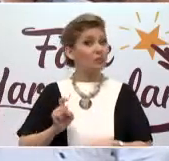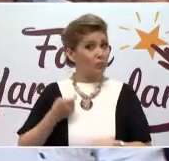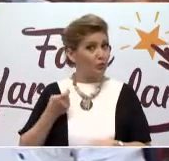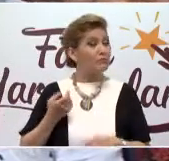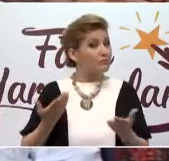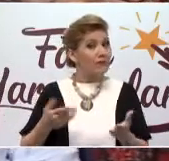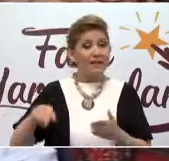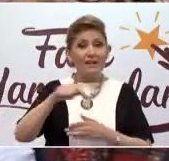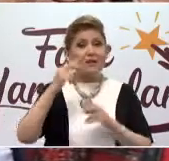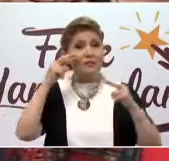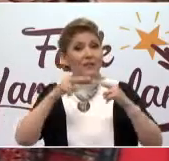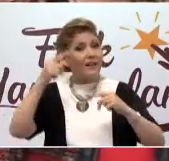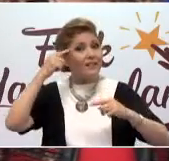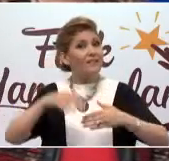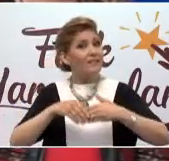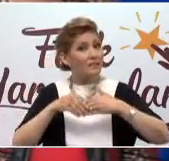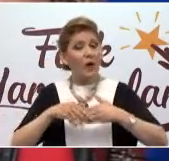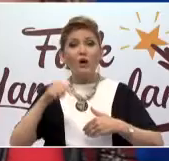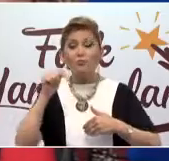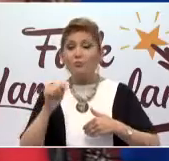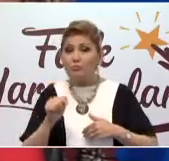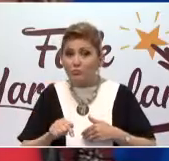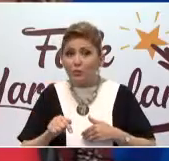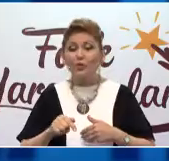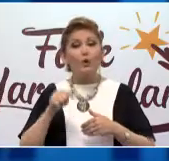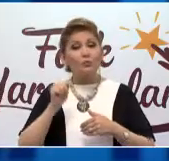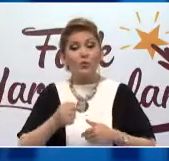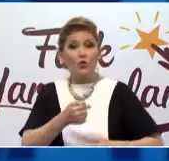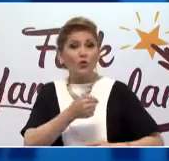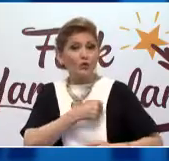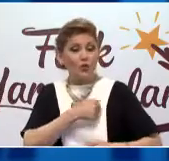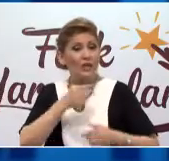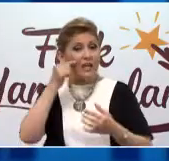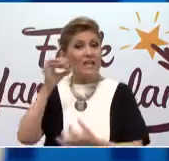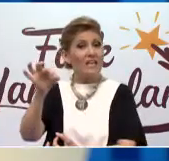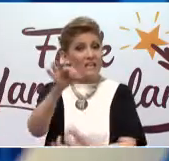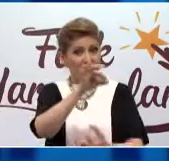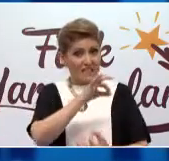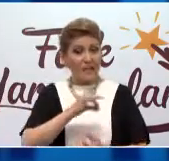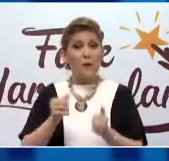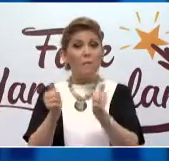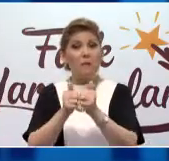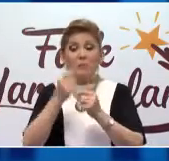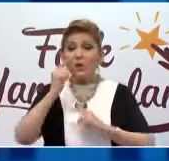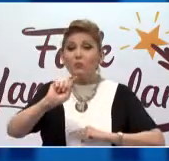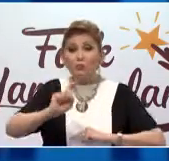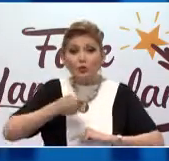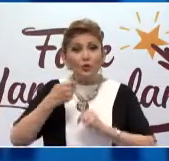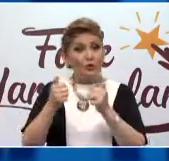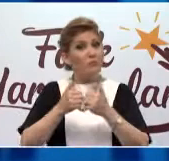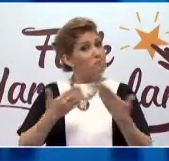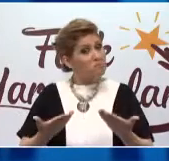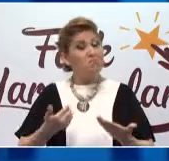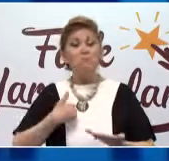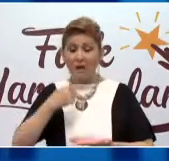de birbirlerini tanımışlar. Bu kapasitedeki ve bu gönüldeki insanların birbirini bulması, ben